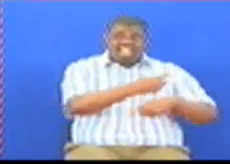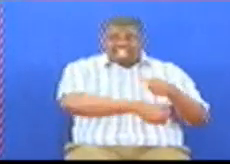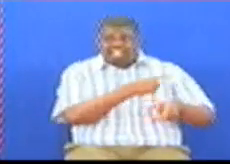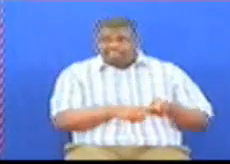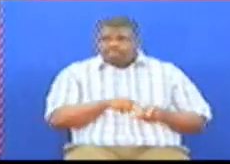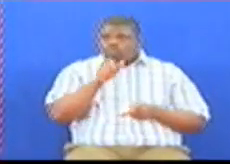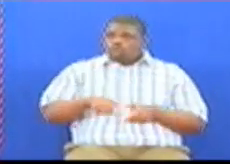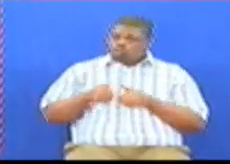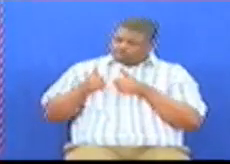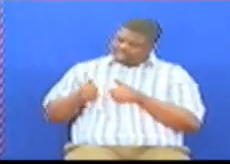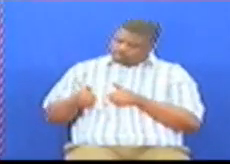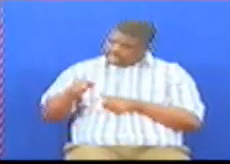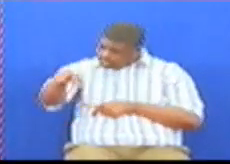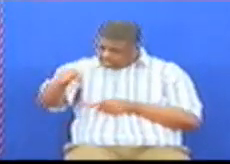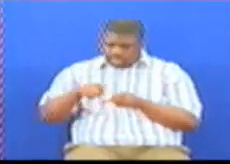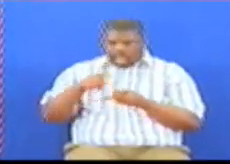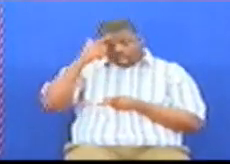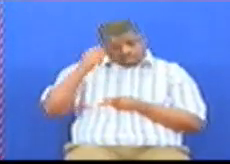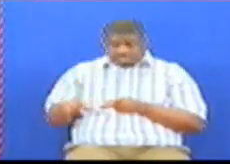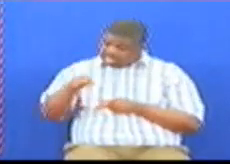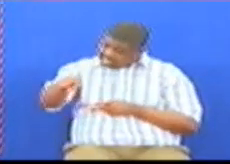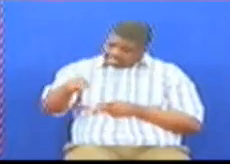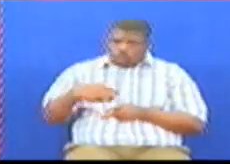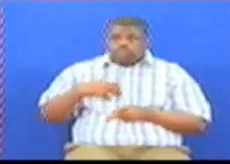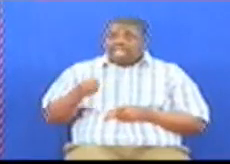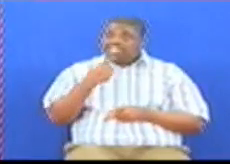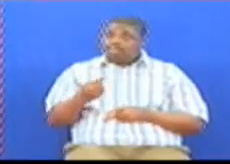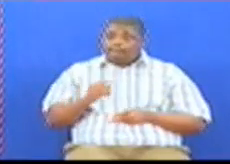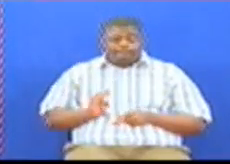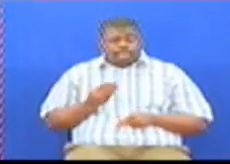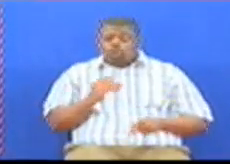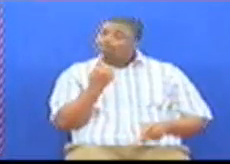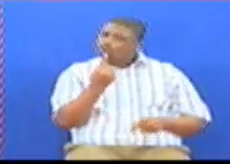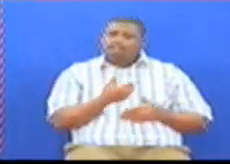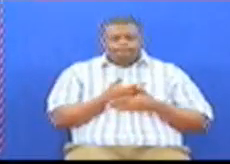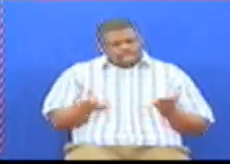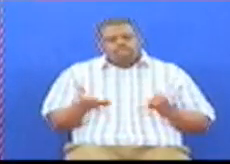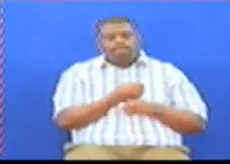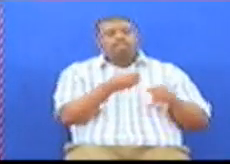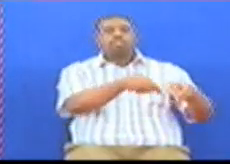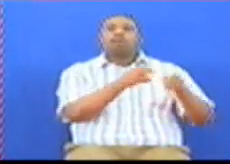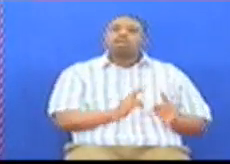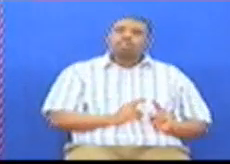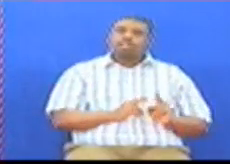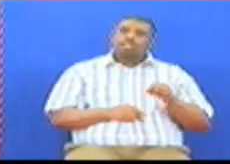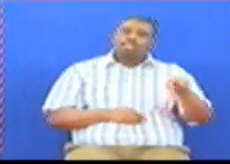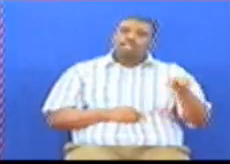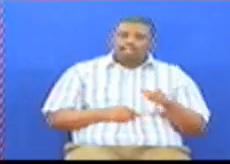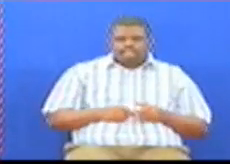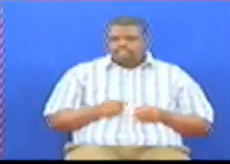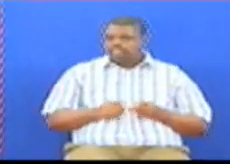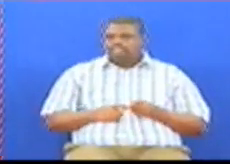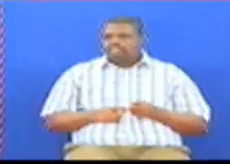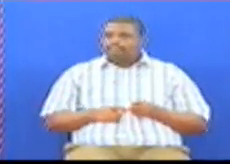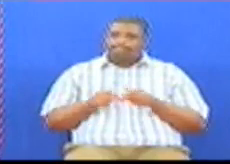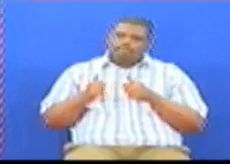watu wanakuamini, wakasema kwamba iwapo waziri amesema atatengea bilioni 1 basi tutaweza kupata daraja letu. Yale machuma ulitupa kutoka kule